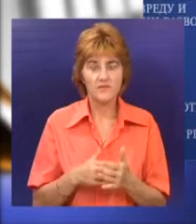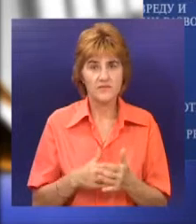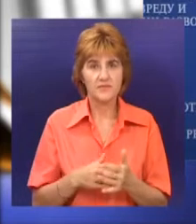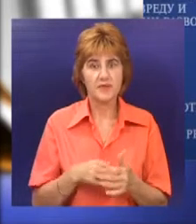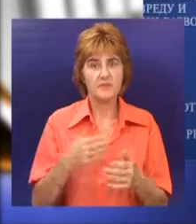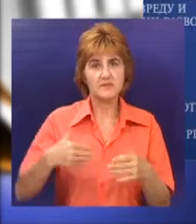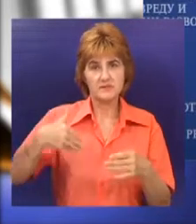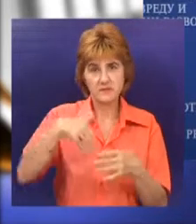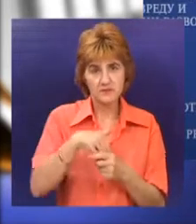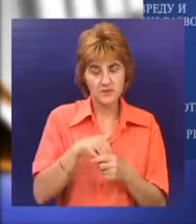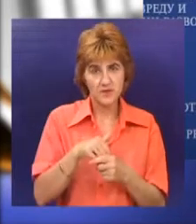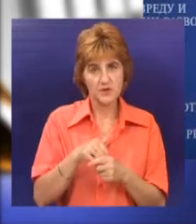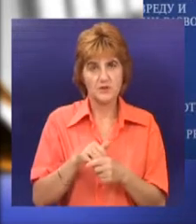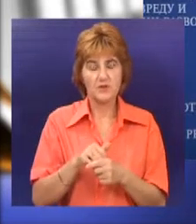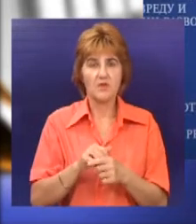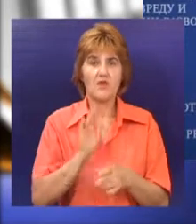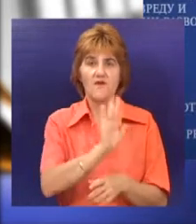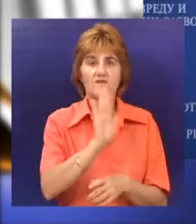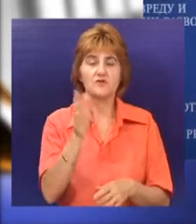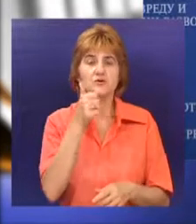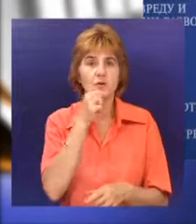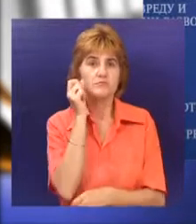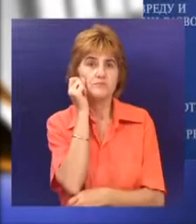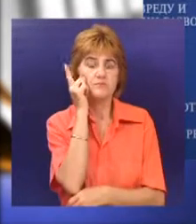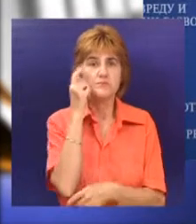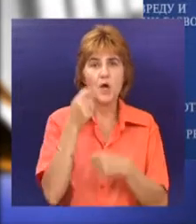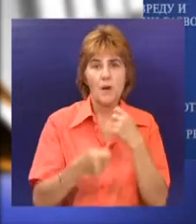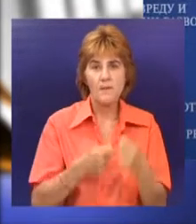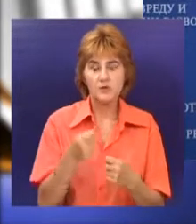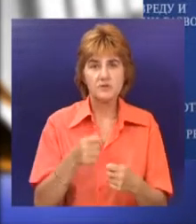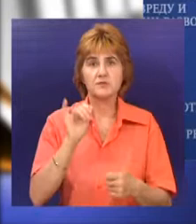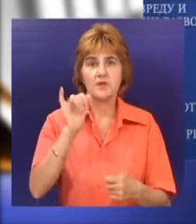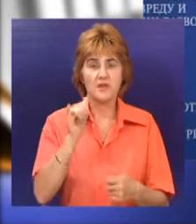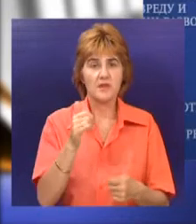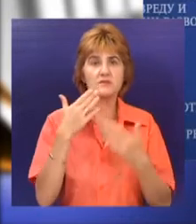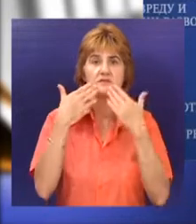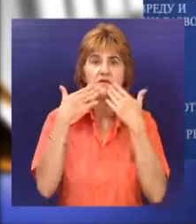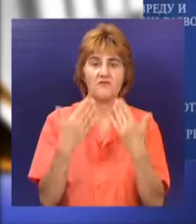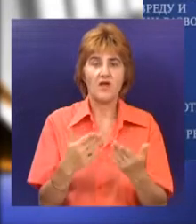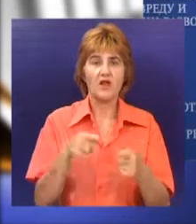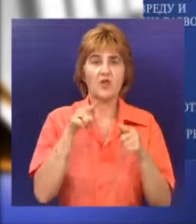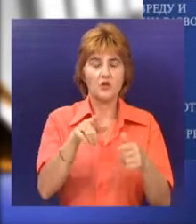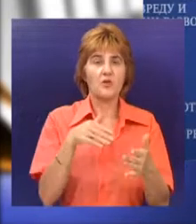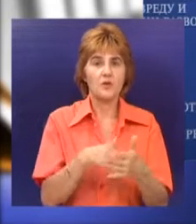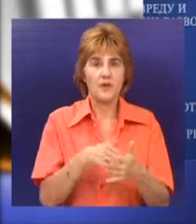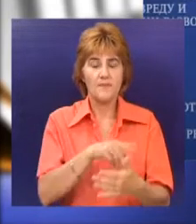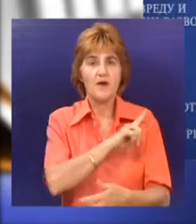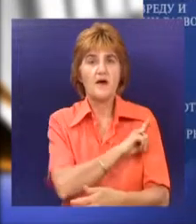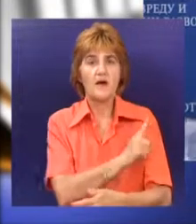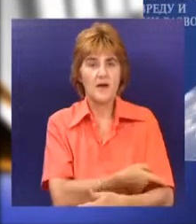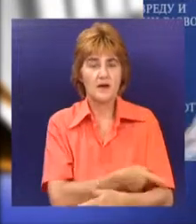Nacionalne službe za zapošljavanje, da se vaše ideje, aktivizam, inovacije, vaša